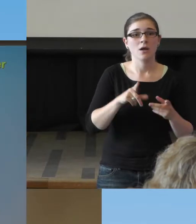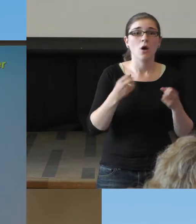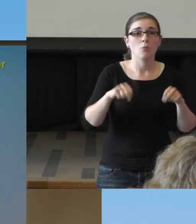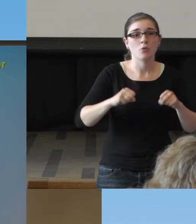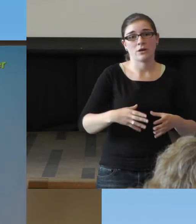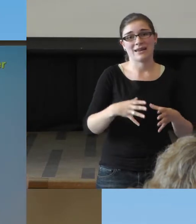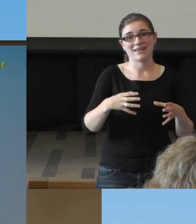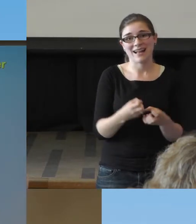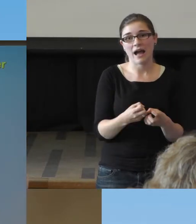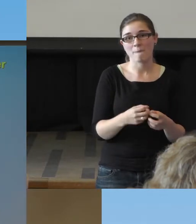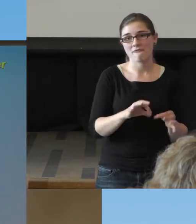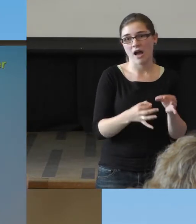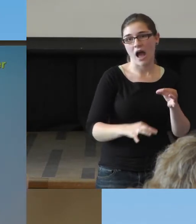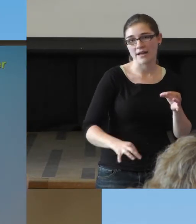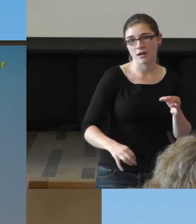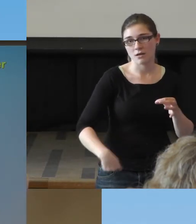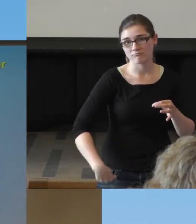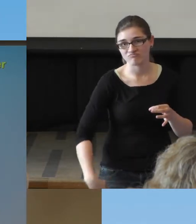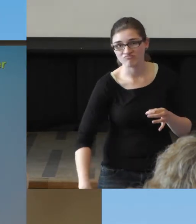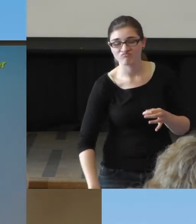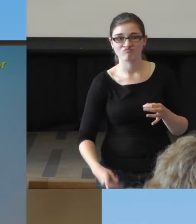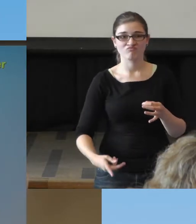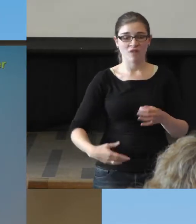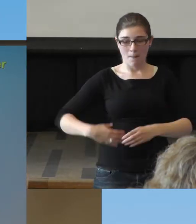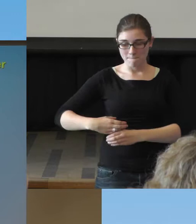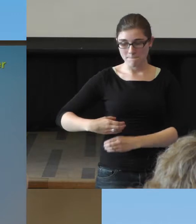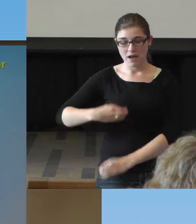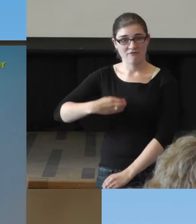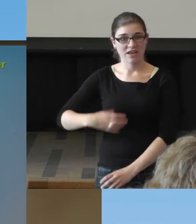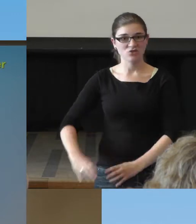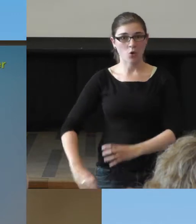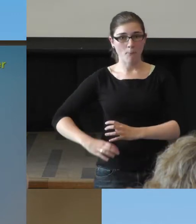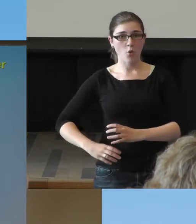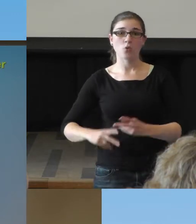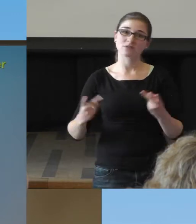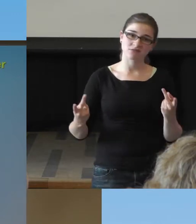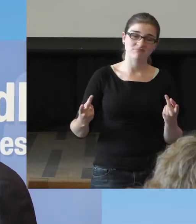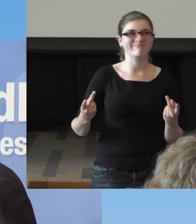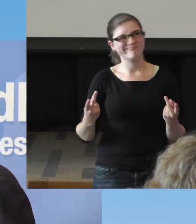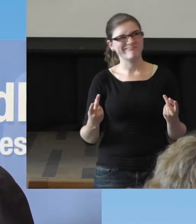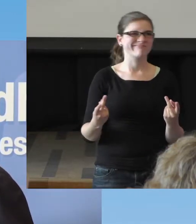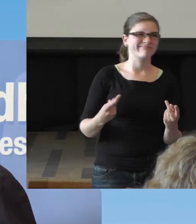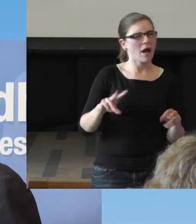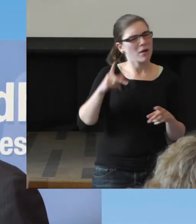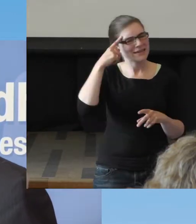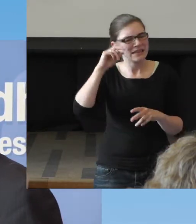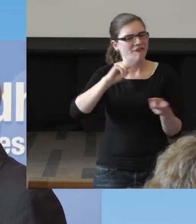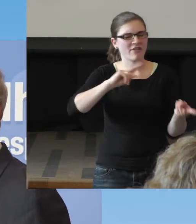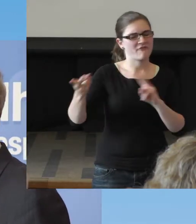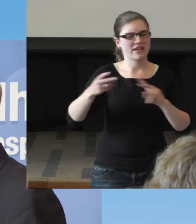auch mal in Frage kommen. Beinvenenthrombose, eigentlich kann man kaum verwechseln, weil man die jetzt nicht so